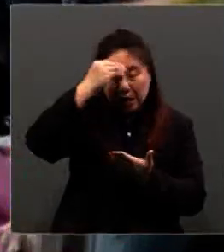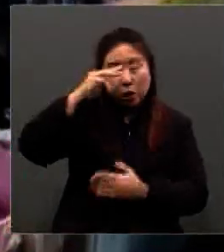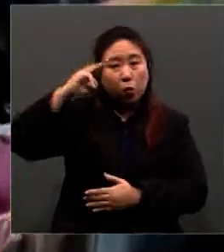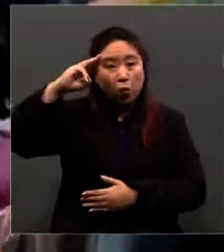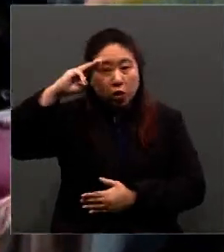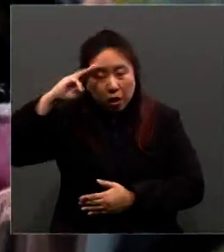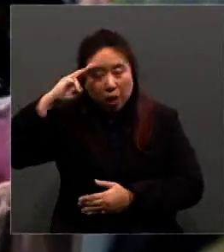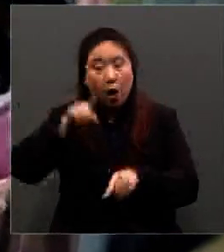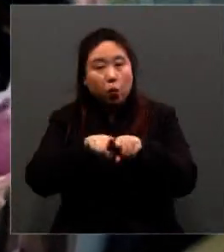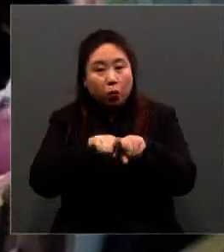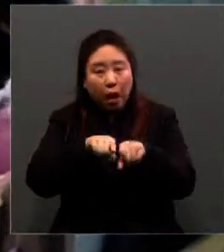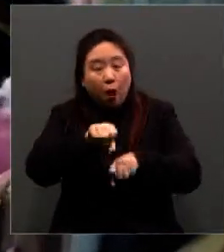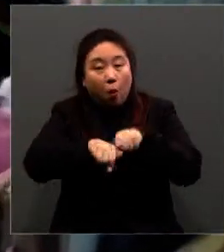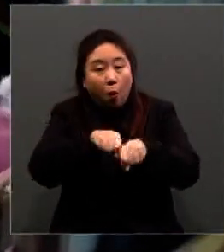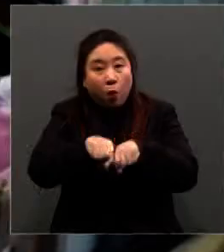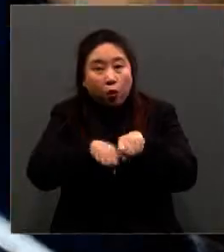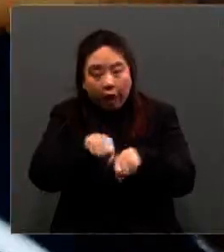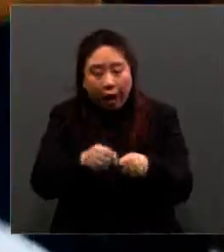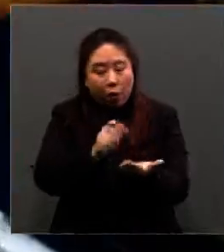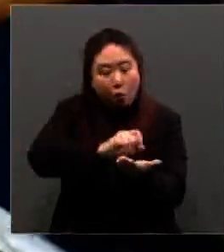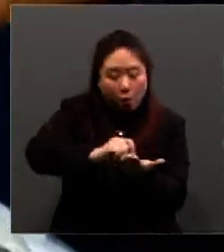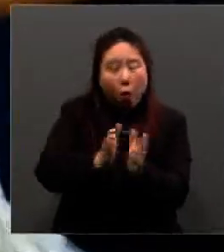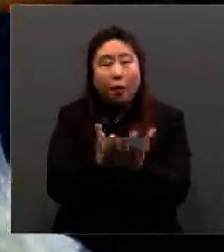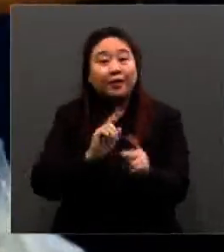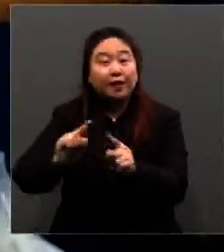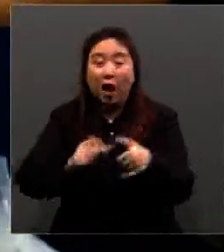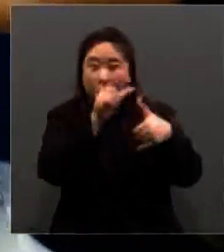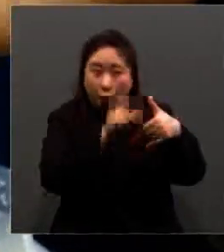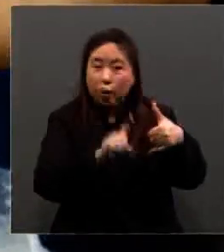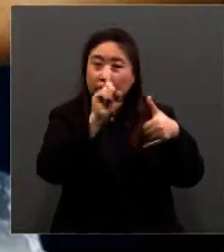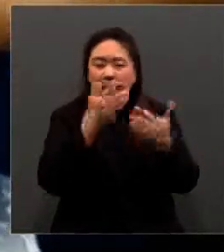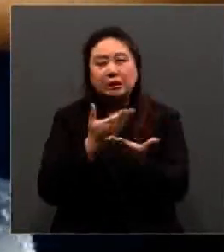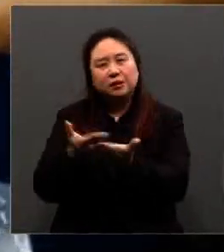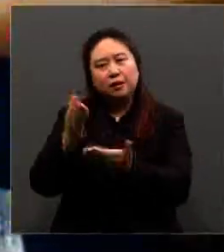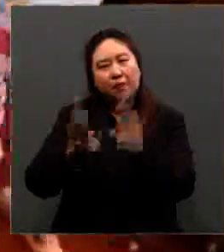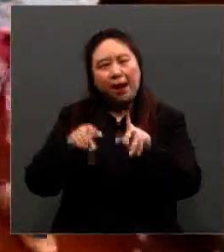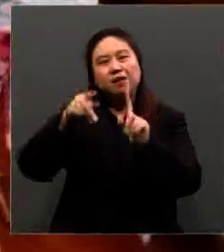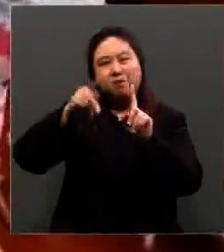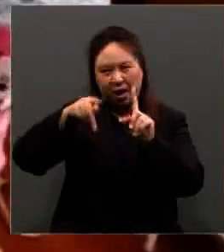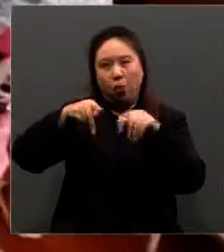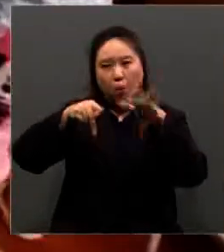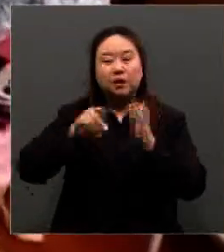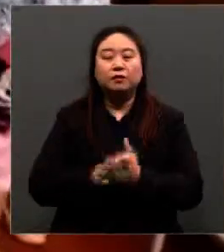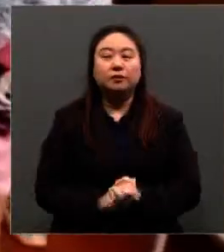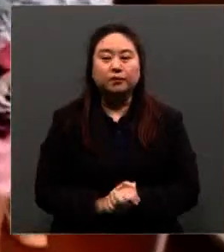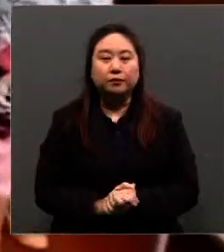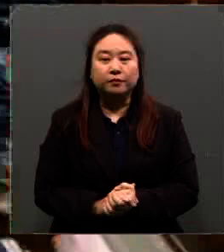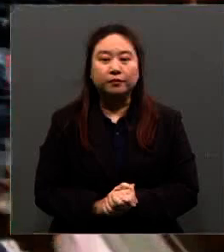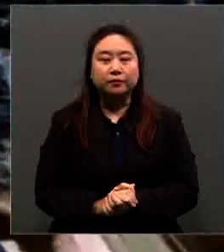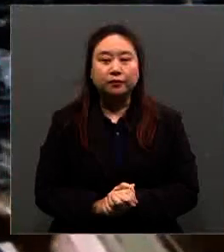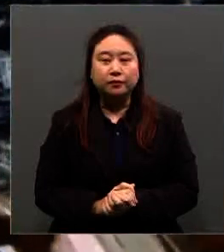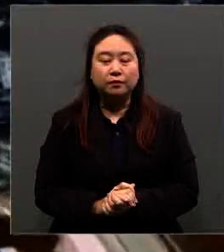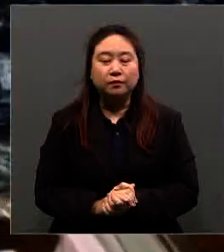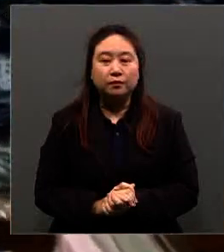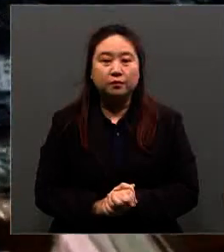นารีถุงเท้ารองเท้าเครื่องเขียนต่างๆเนี่ยตกคนนึงก็จะประมาณสักกว่า 1,000 บาทค่ะ เริ่ม